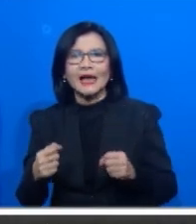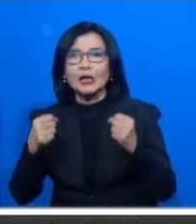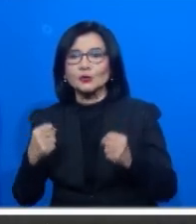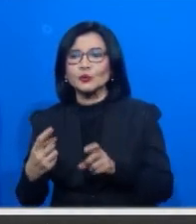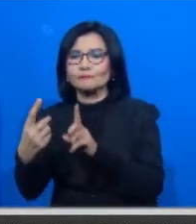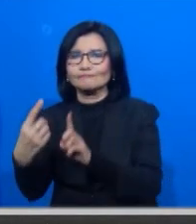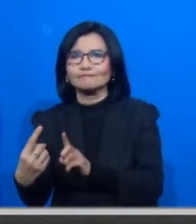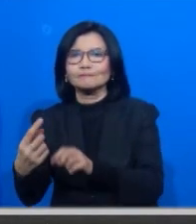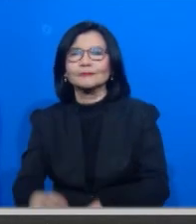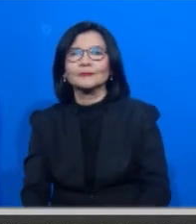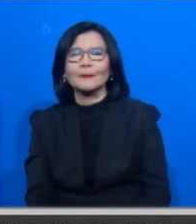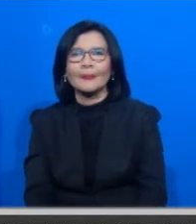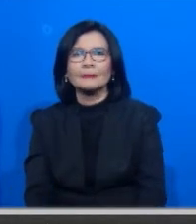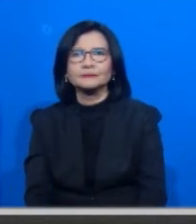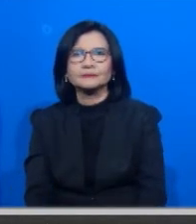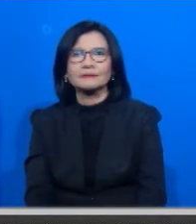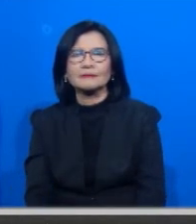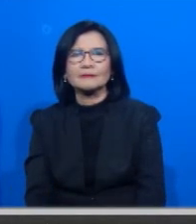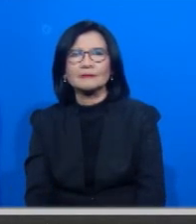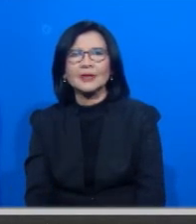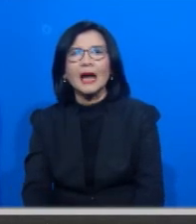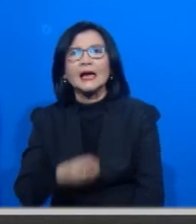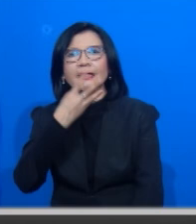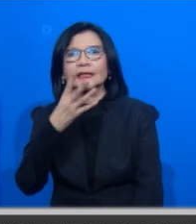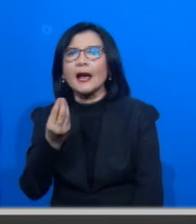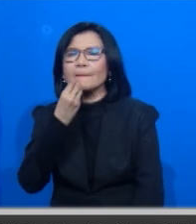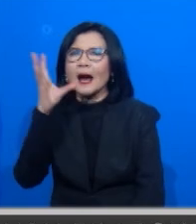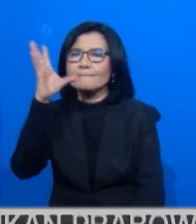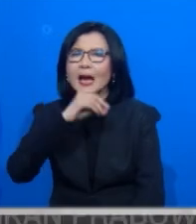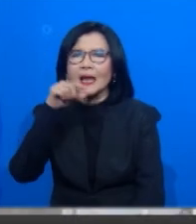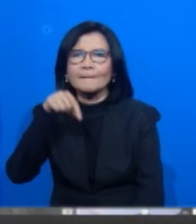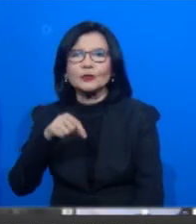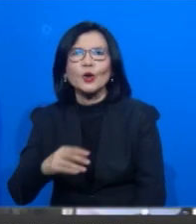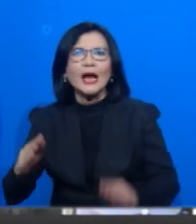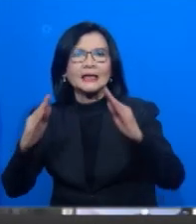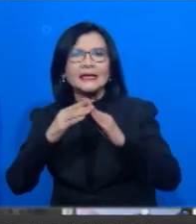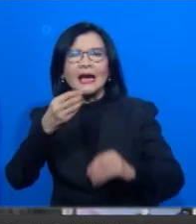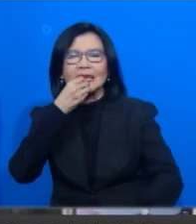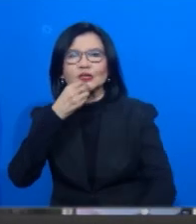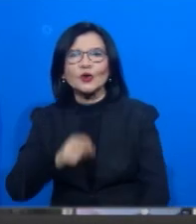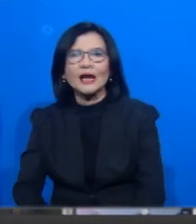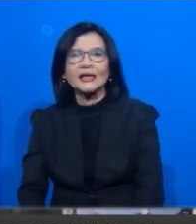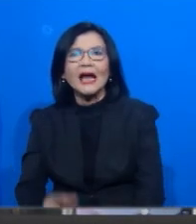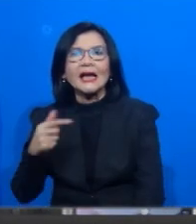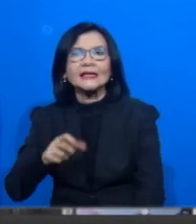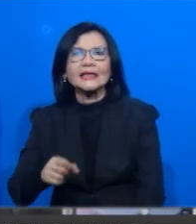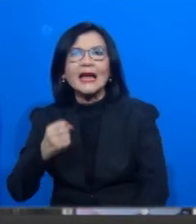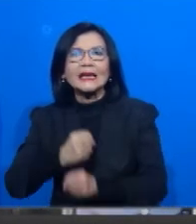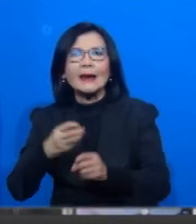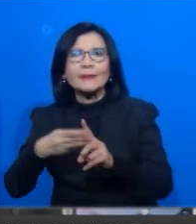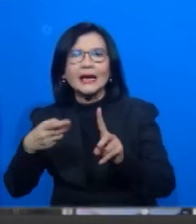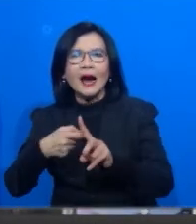safarinya berwarna krem. Pihak Istana Negara mengatakan makan malam bersama itu digelar di restoran pelataran di kawasan Gelora Bung Karno,